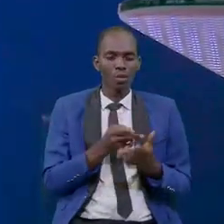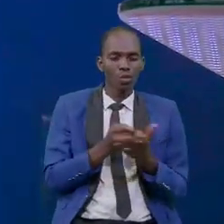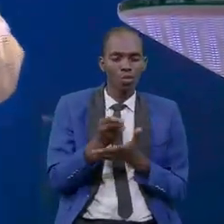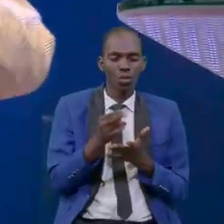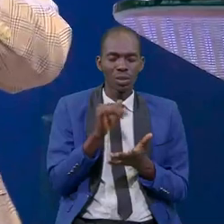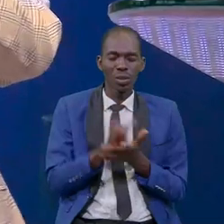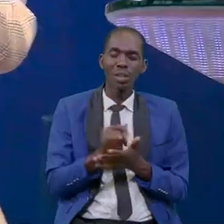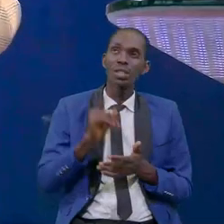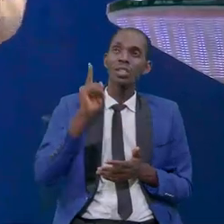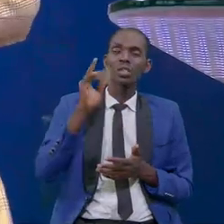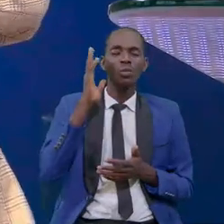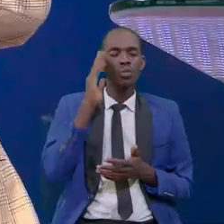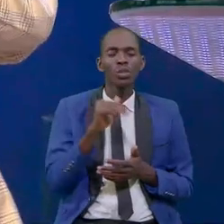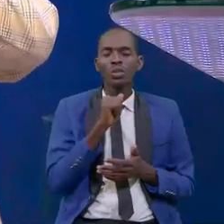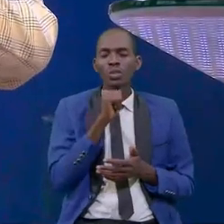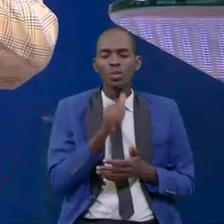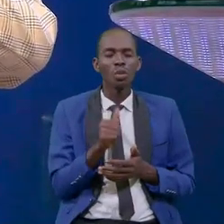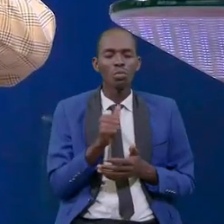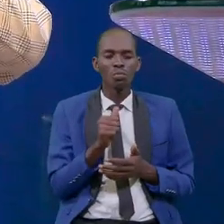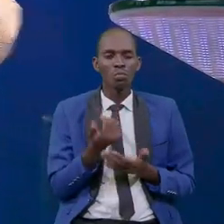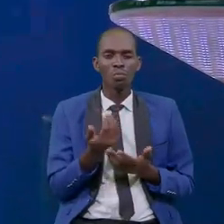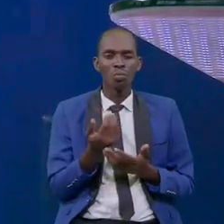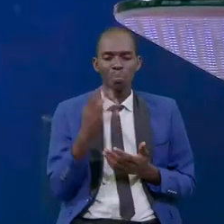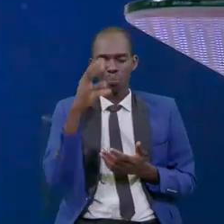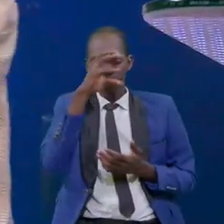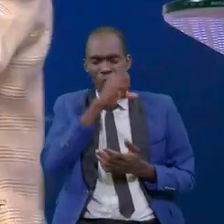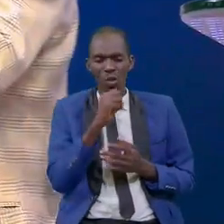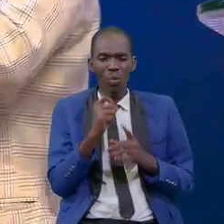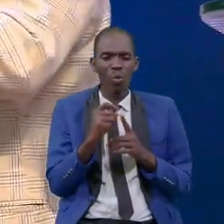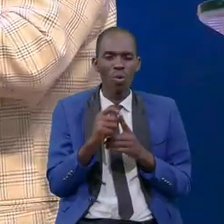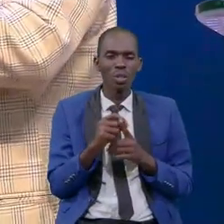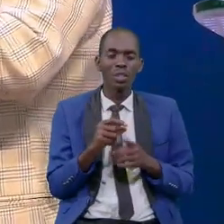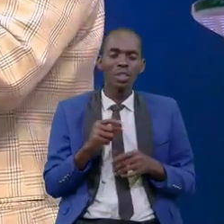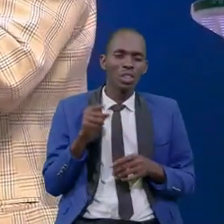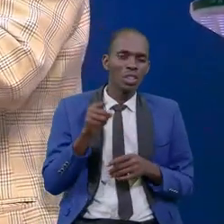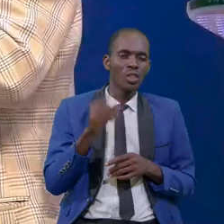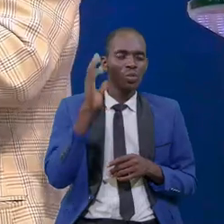personnification de la parole, il ne parle pas